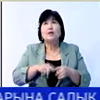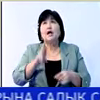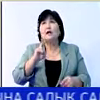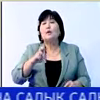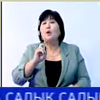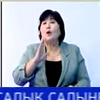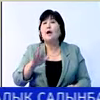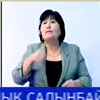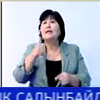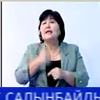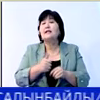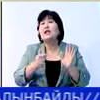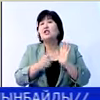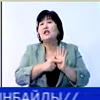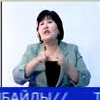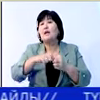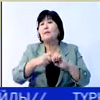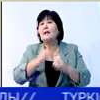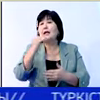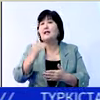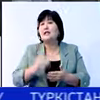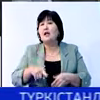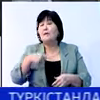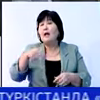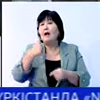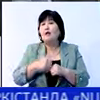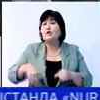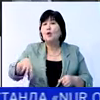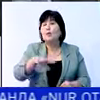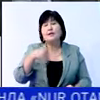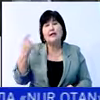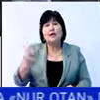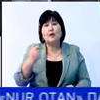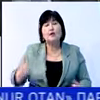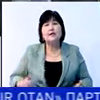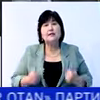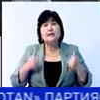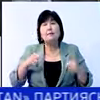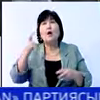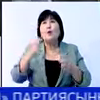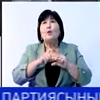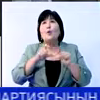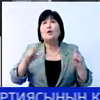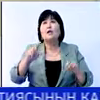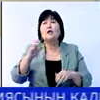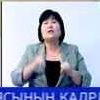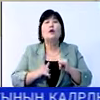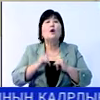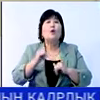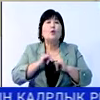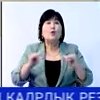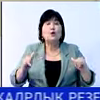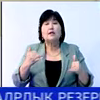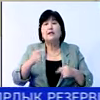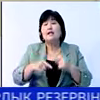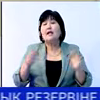Қасым-Жомарт Тоқаев негізгі 7 проблеманы жіліктеп берді. Алғашқысы өңірдің экономикасына серпін беретін өнеркәсіптік өндірісті өркендету.